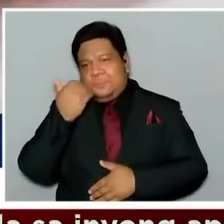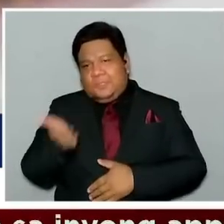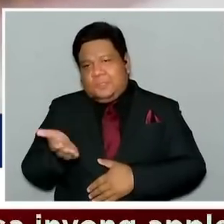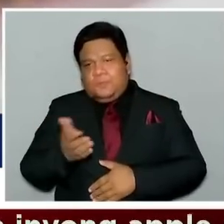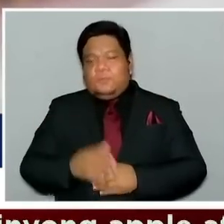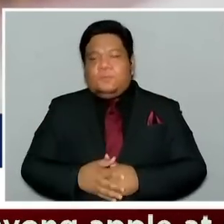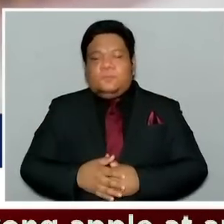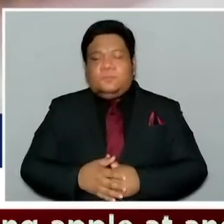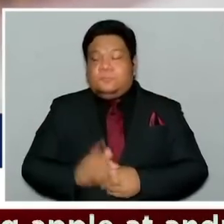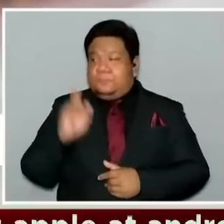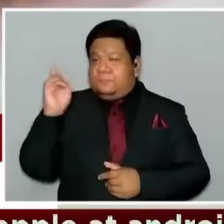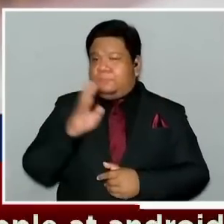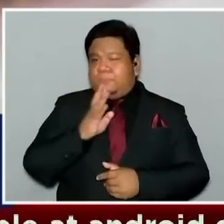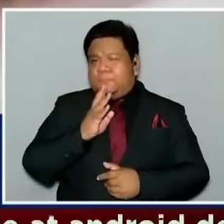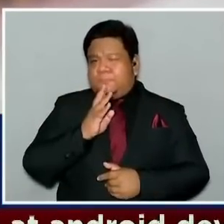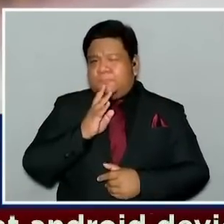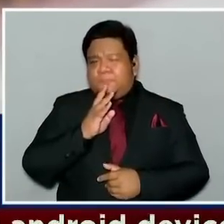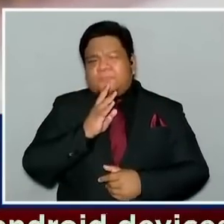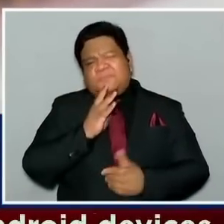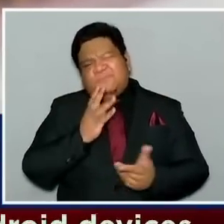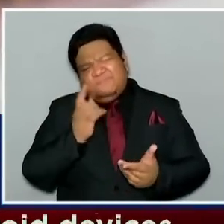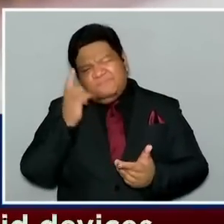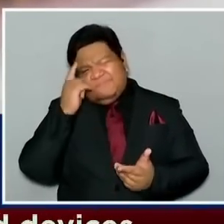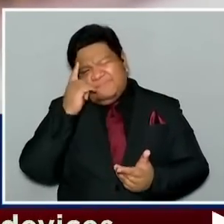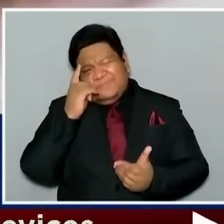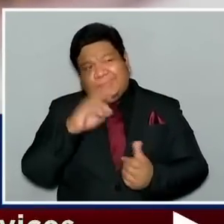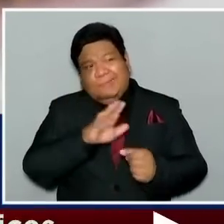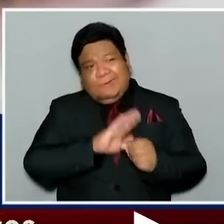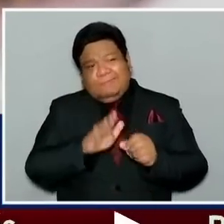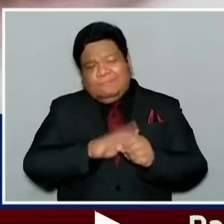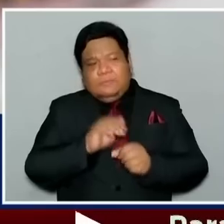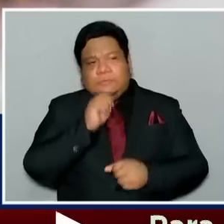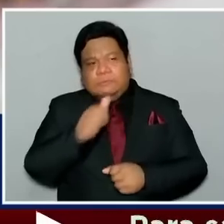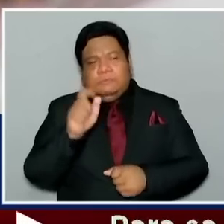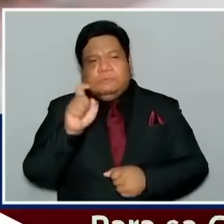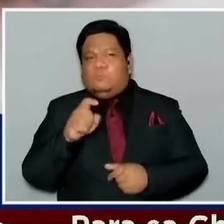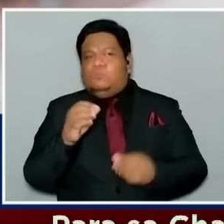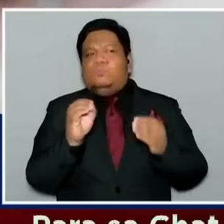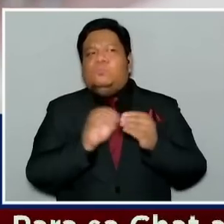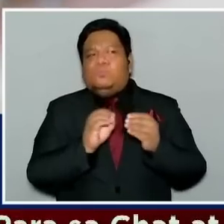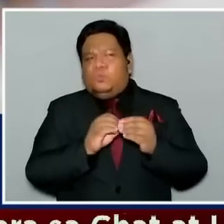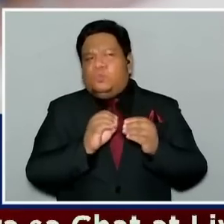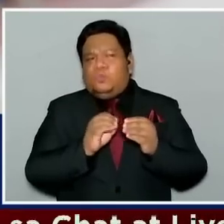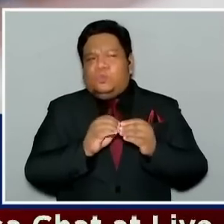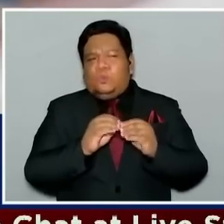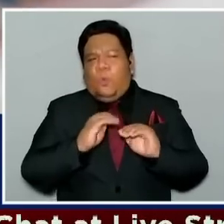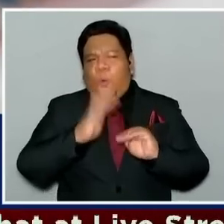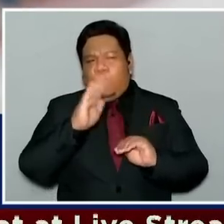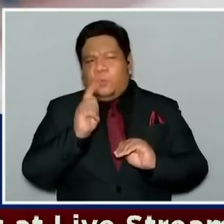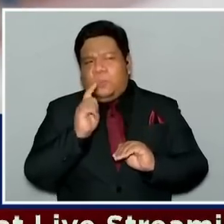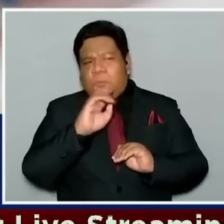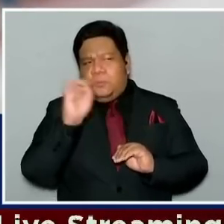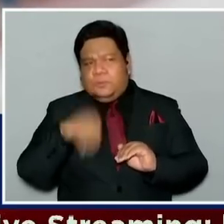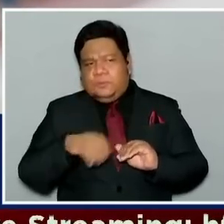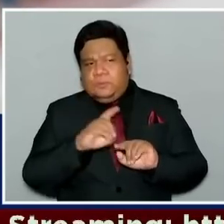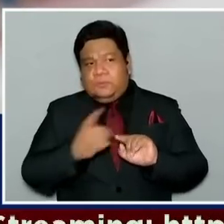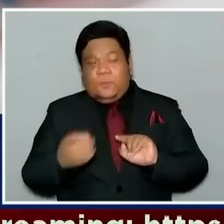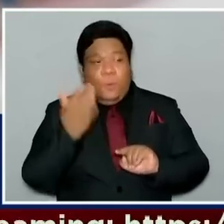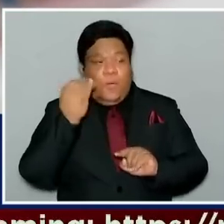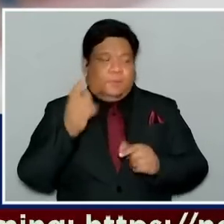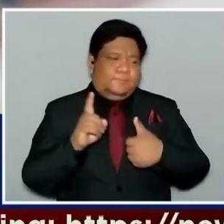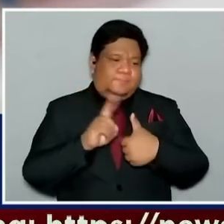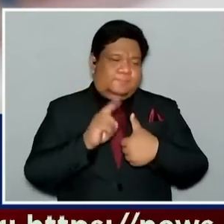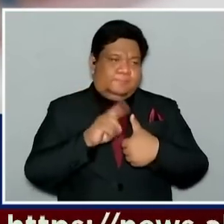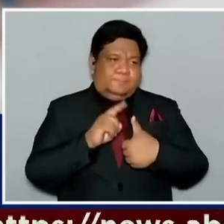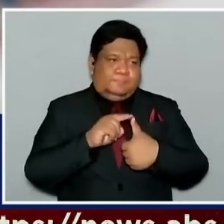palagay ko din hindi po siya enough. Dapat mas malaki ng 20% kasi unang-una, this is